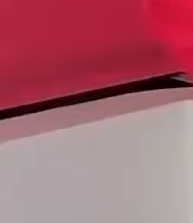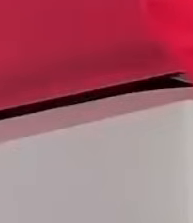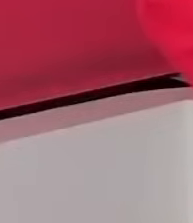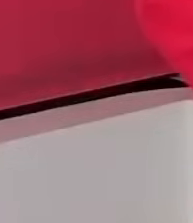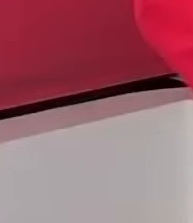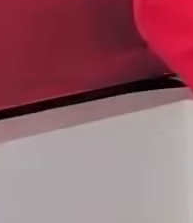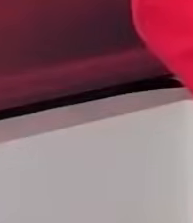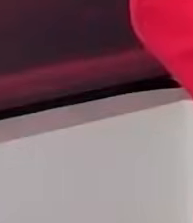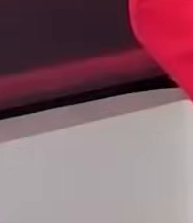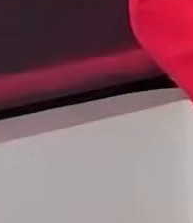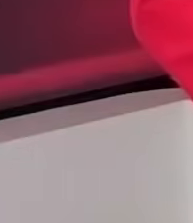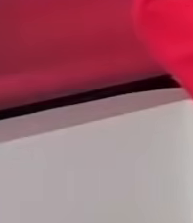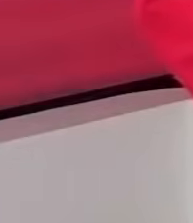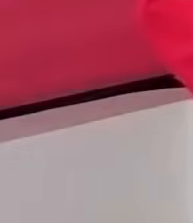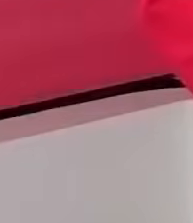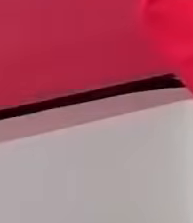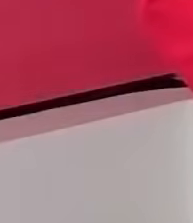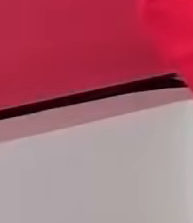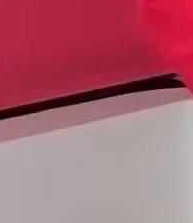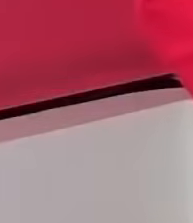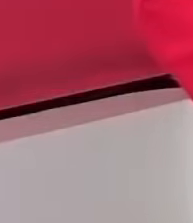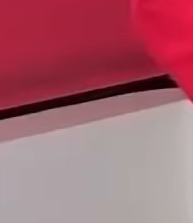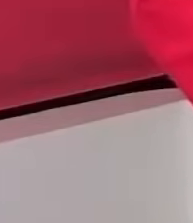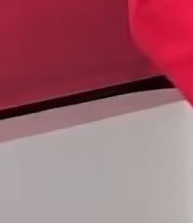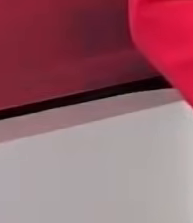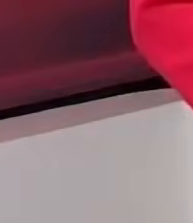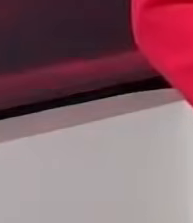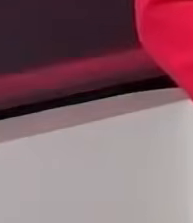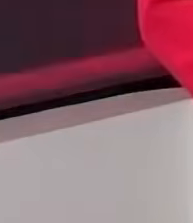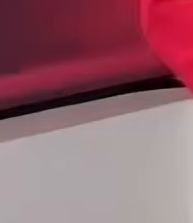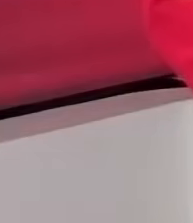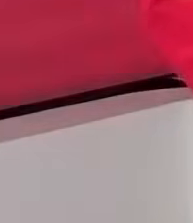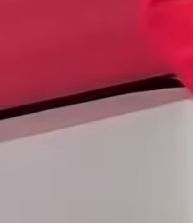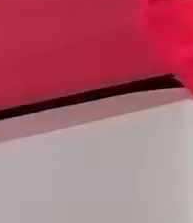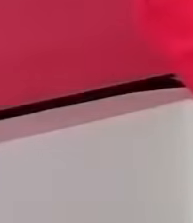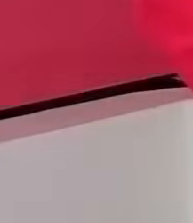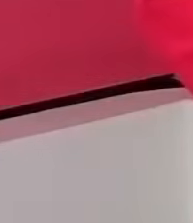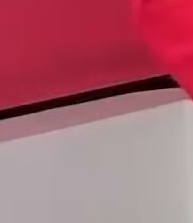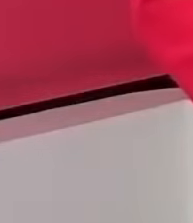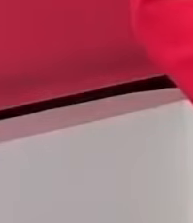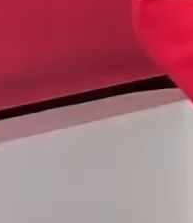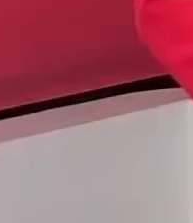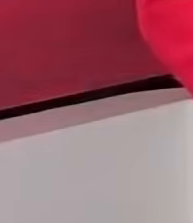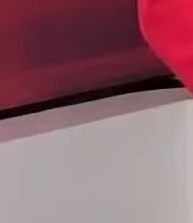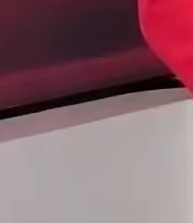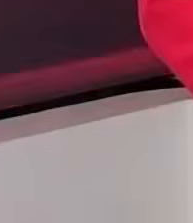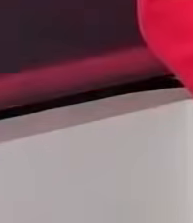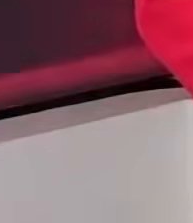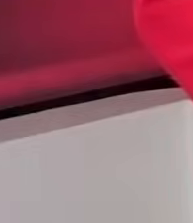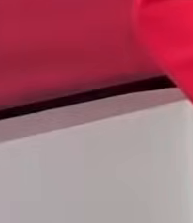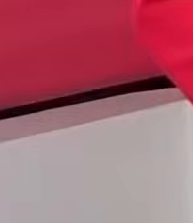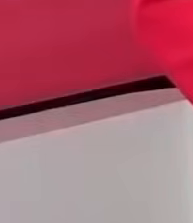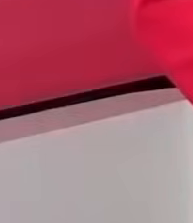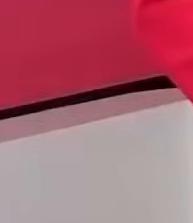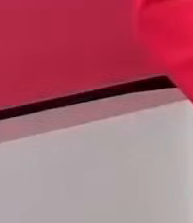Mauna ka sa mga balita. Bisitahin at mag-subscribe sa GMA Integrated News sa YouTube. Sa mga kapuso abroad,